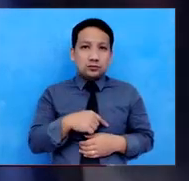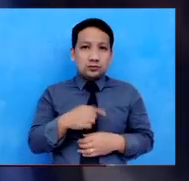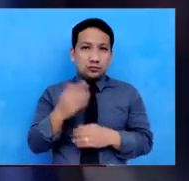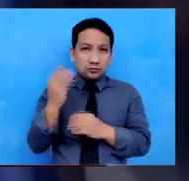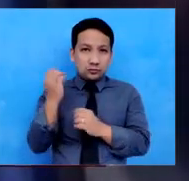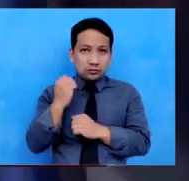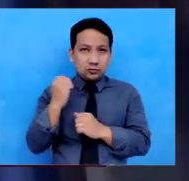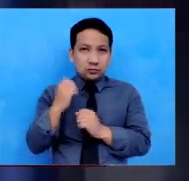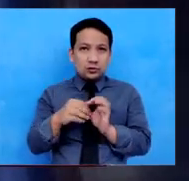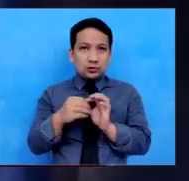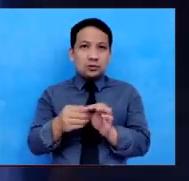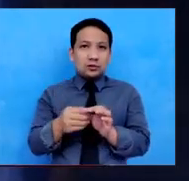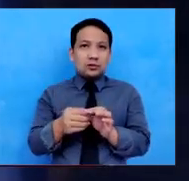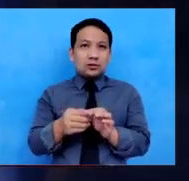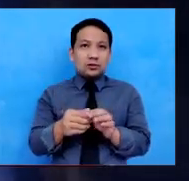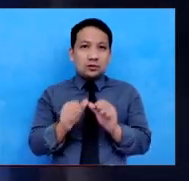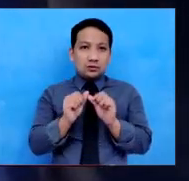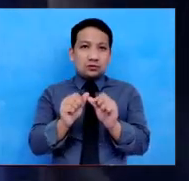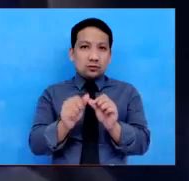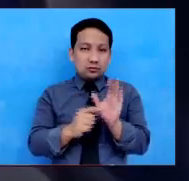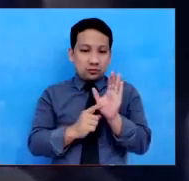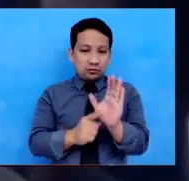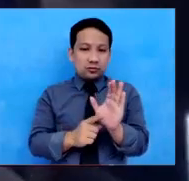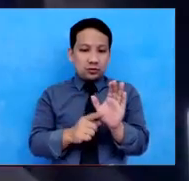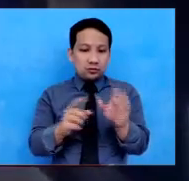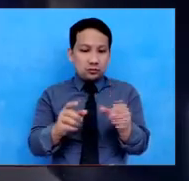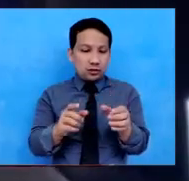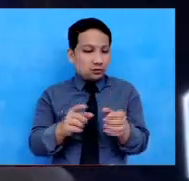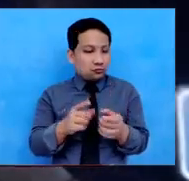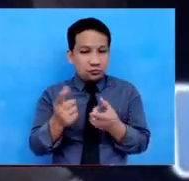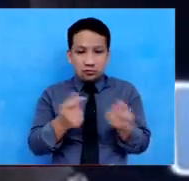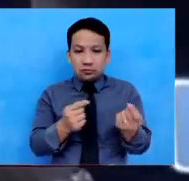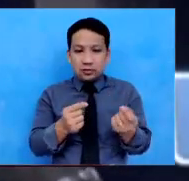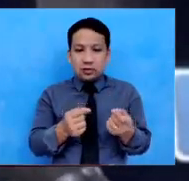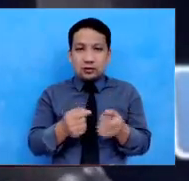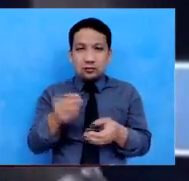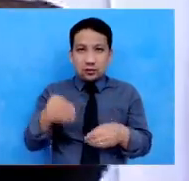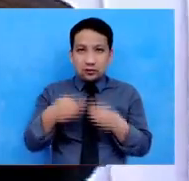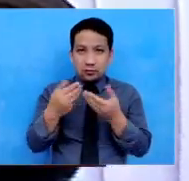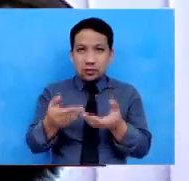will pave the way para talagang justice will be served to the family of